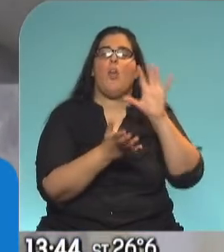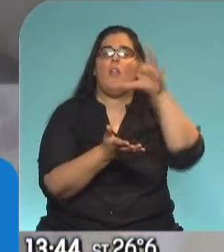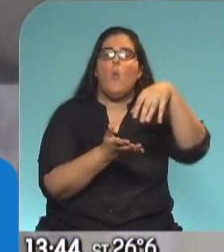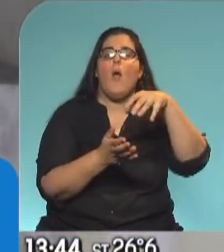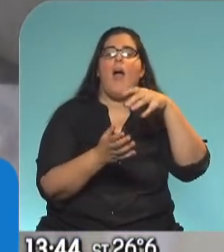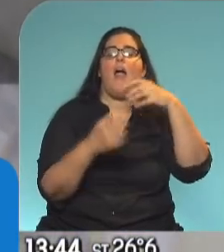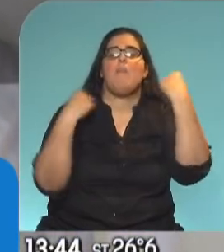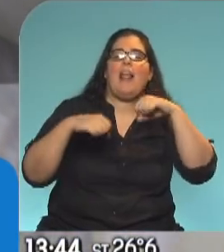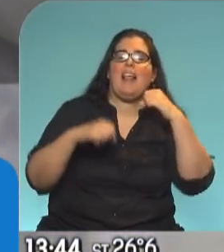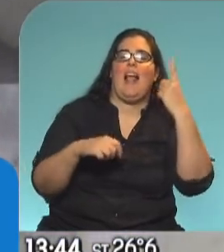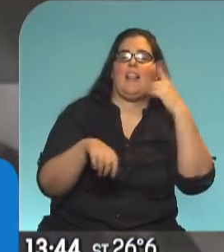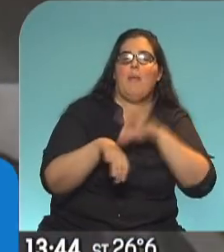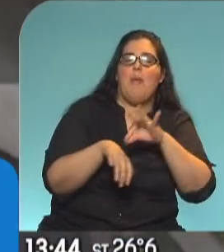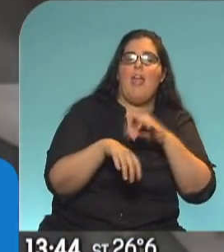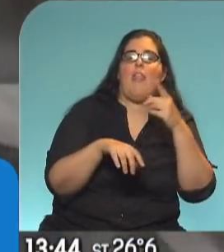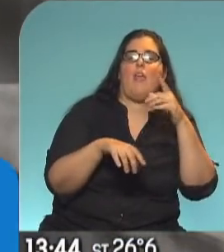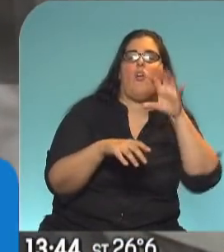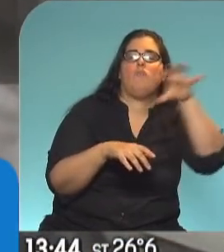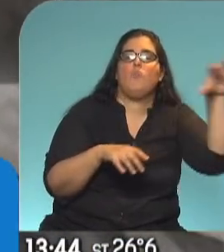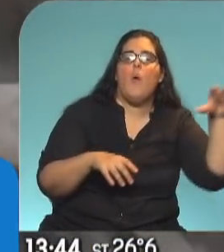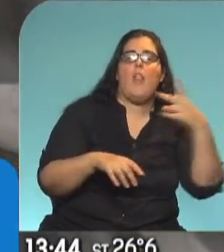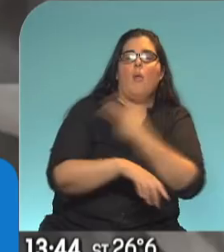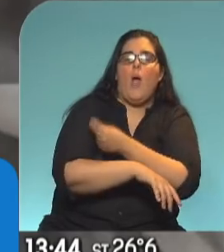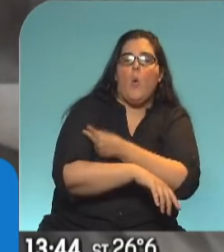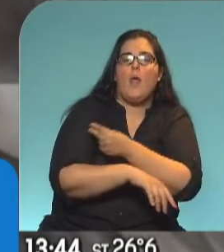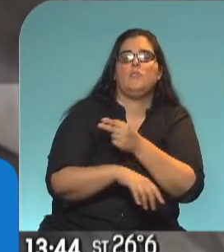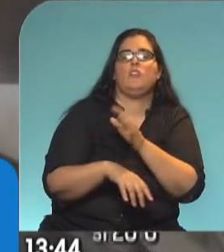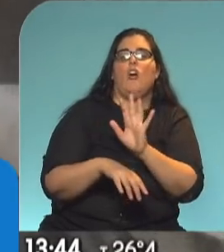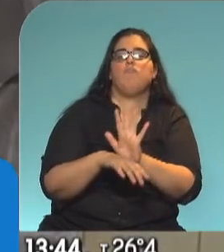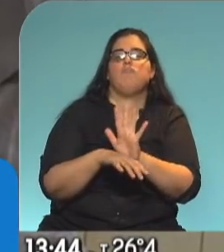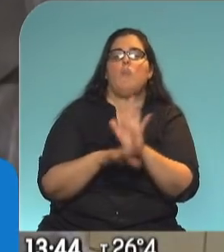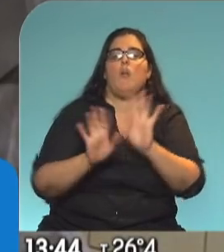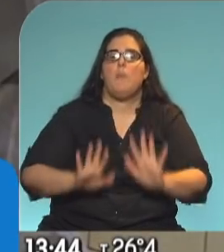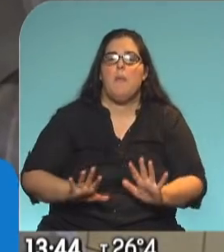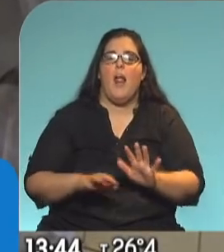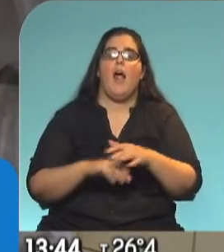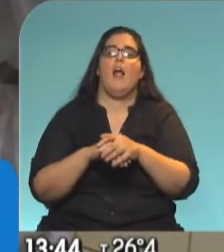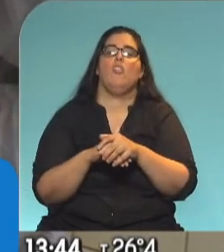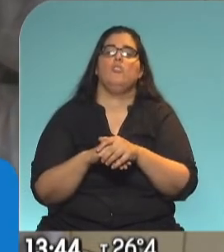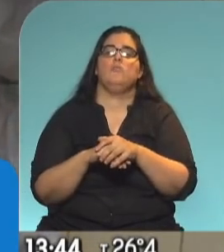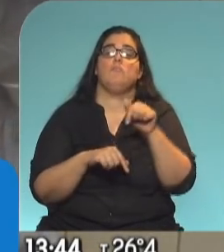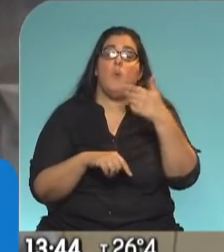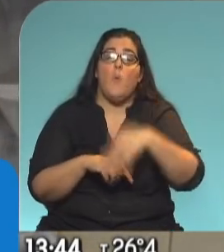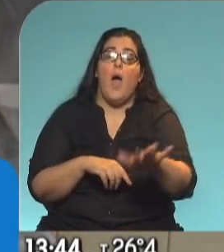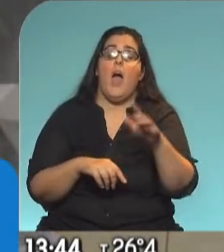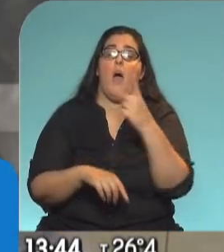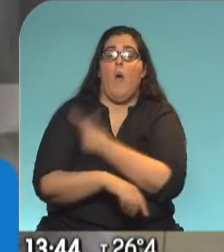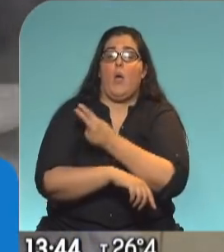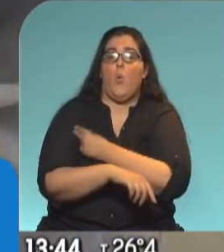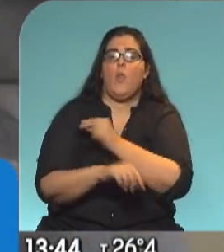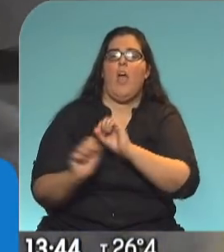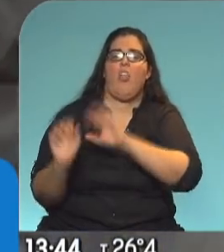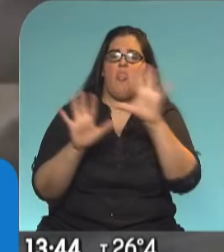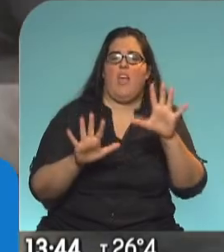подготовки космонавтов, и для жителей Звездного городка в плане вакцинации. Сейчас мы привьем